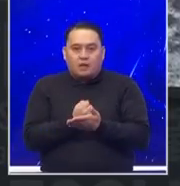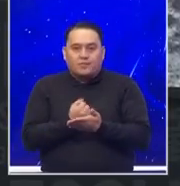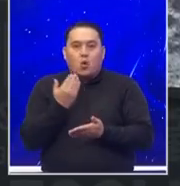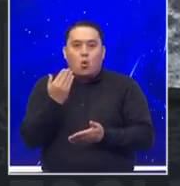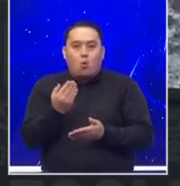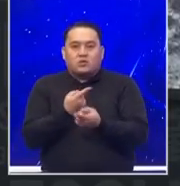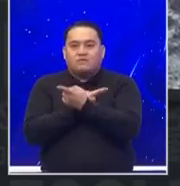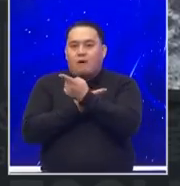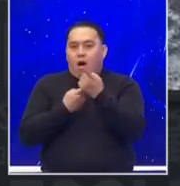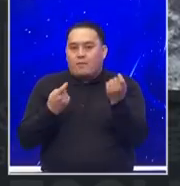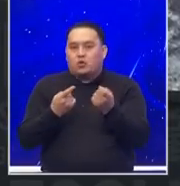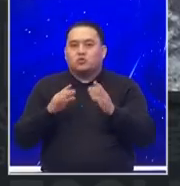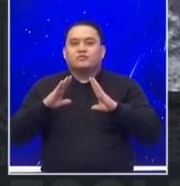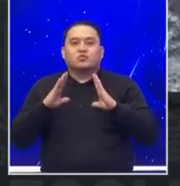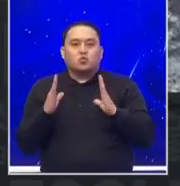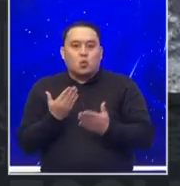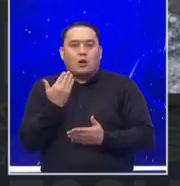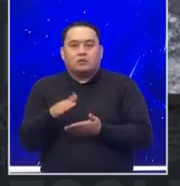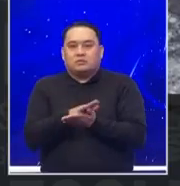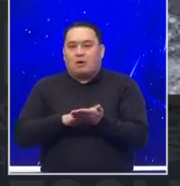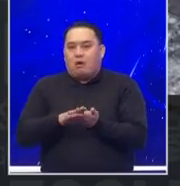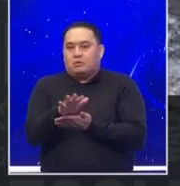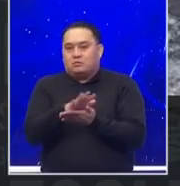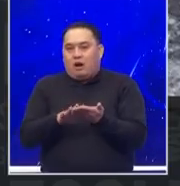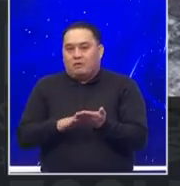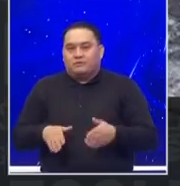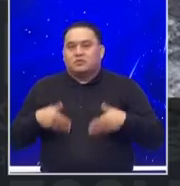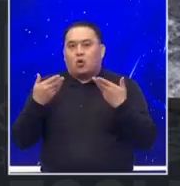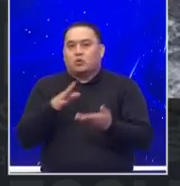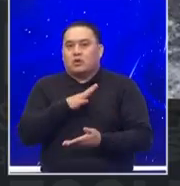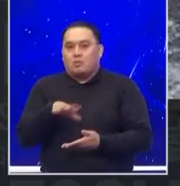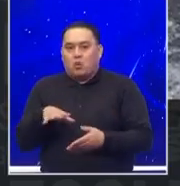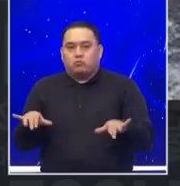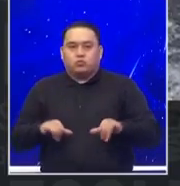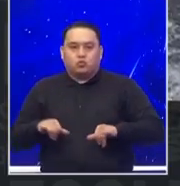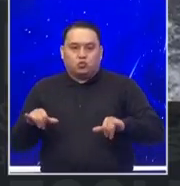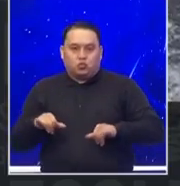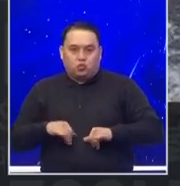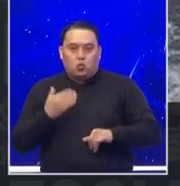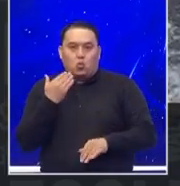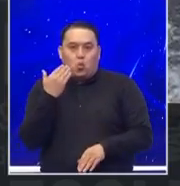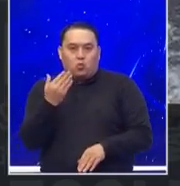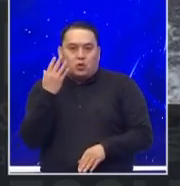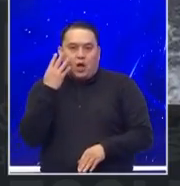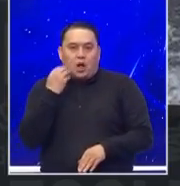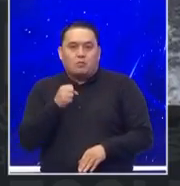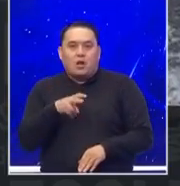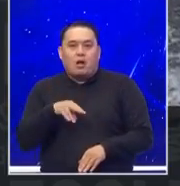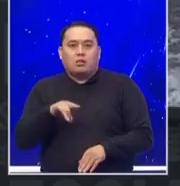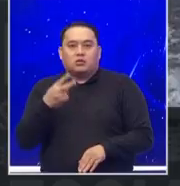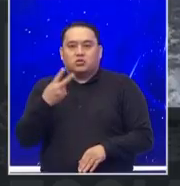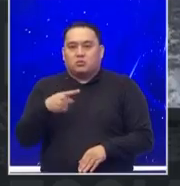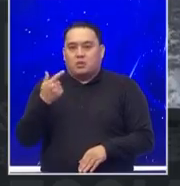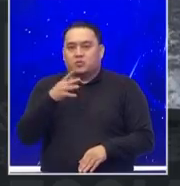Олардың ақпарынша, бұл жағдайға байланысты ешқандай арыз шағым түспеген. Бірақ ұсақ бұзушылық жасағаны үшін Алмалы ауылының